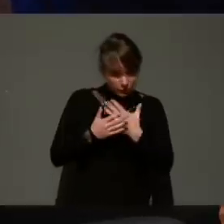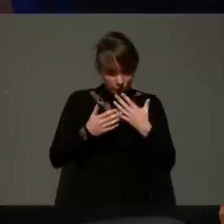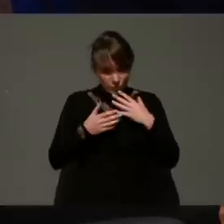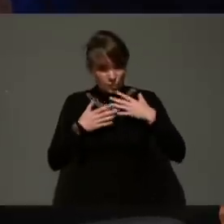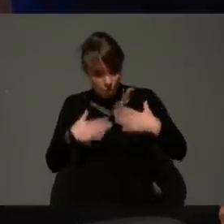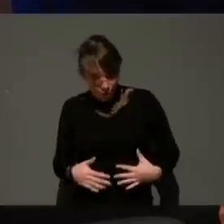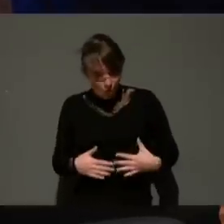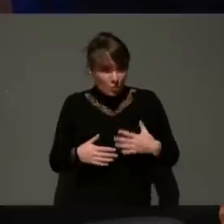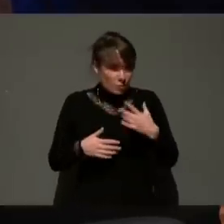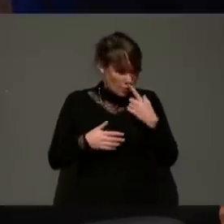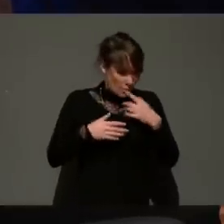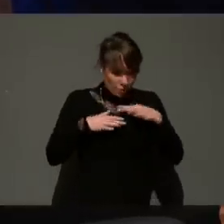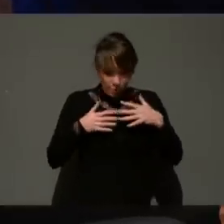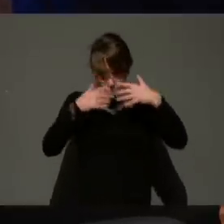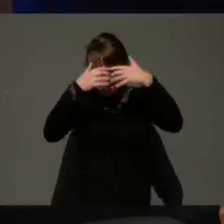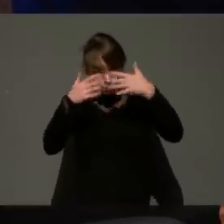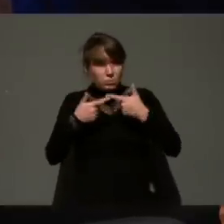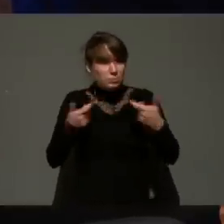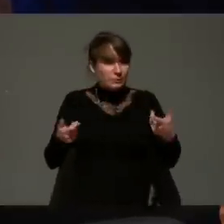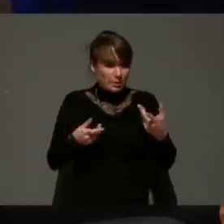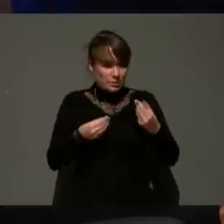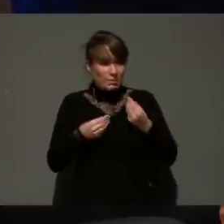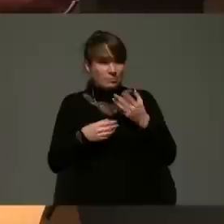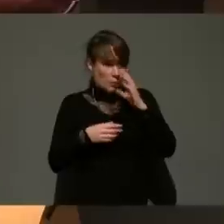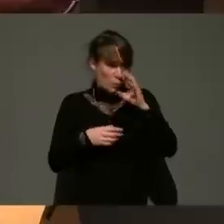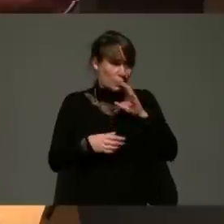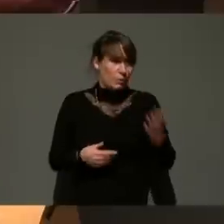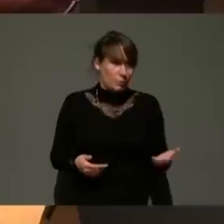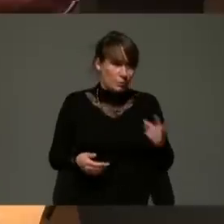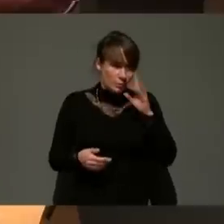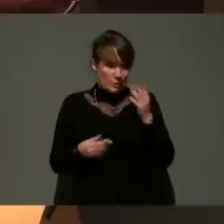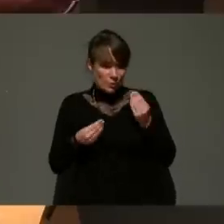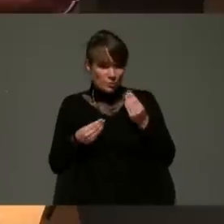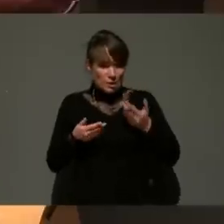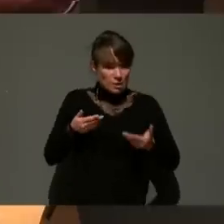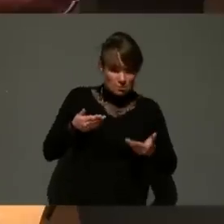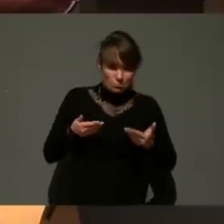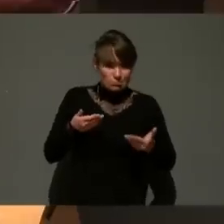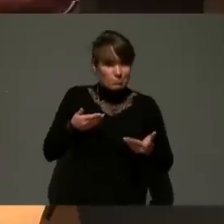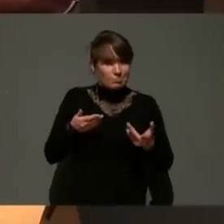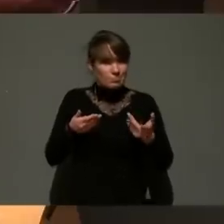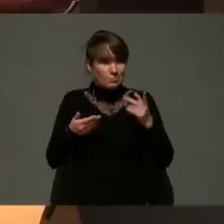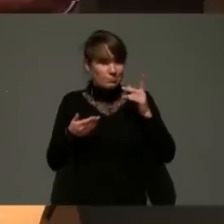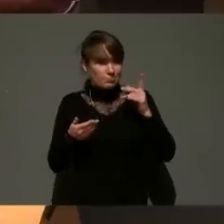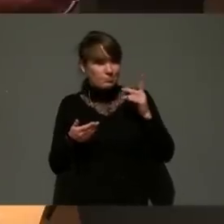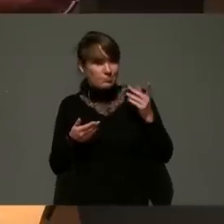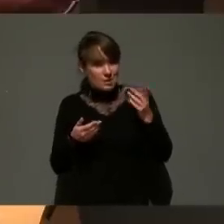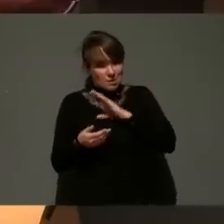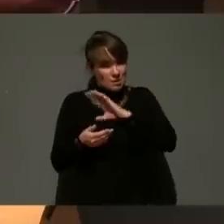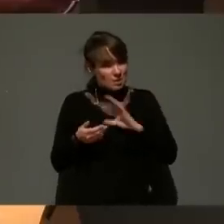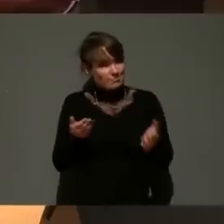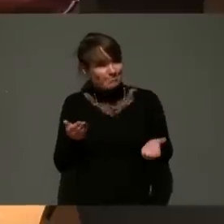l'organisme, donc finalement c'est ça qui m'a plu aussi, c'est un petit peu de déstabiliser mon corps pour justement